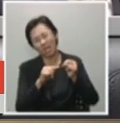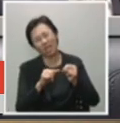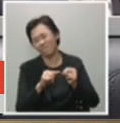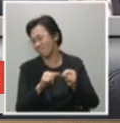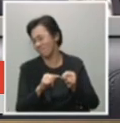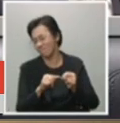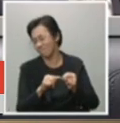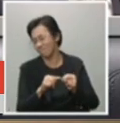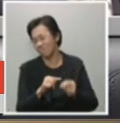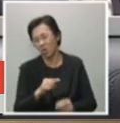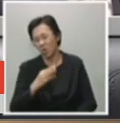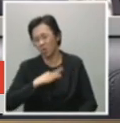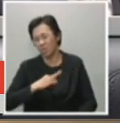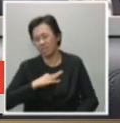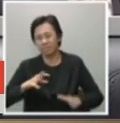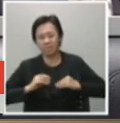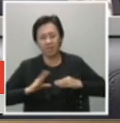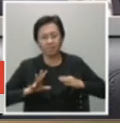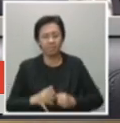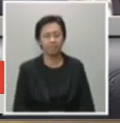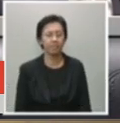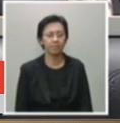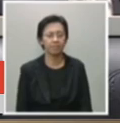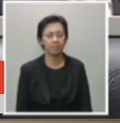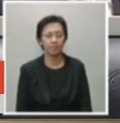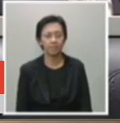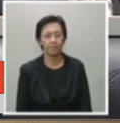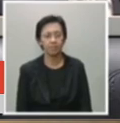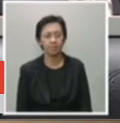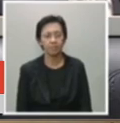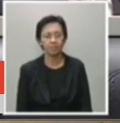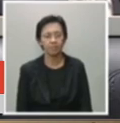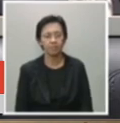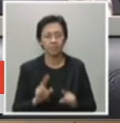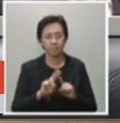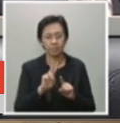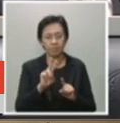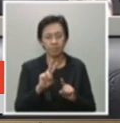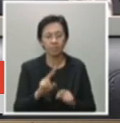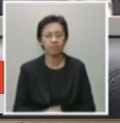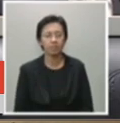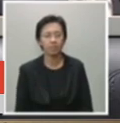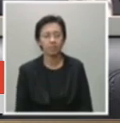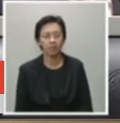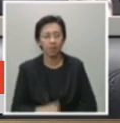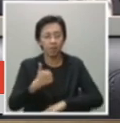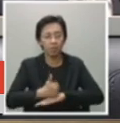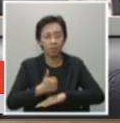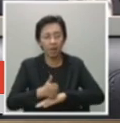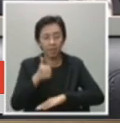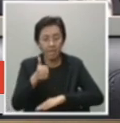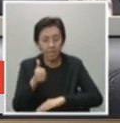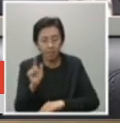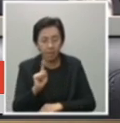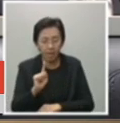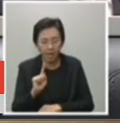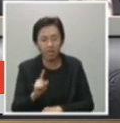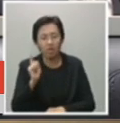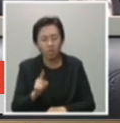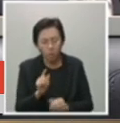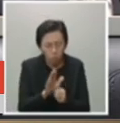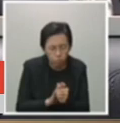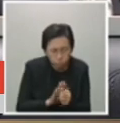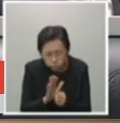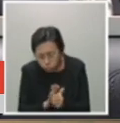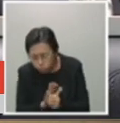กรัฐมนตรีได้อีกค่ะในคุณสมบัติข้อที่2นะคะ ผู้นำที่ดีจะต้องมีความเห็นอกเห็น